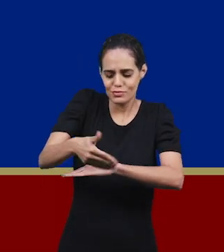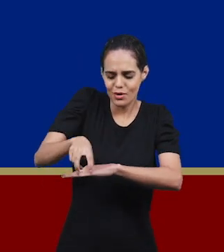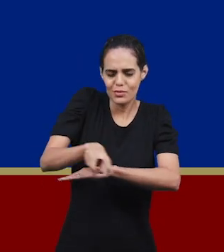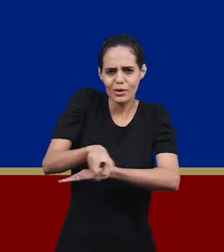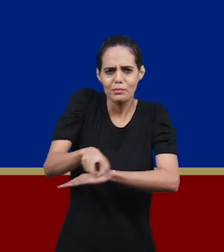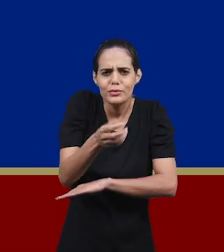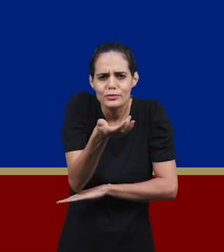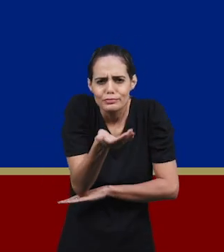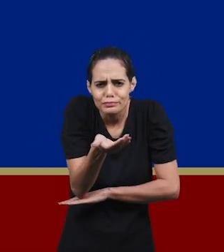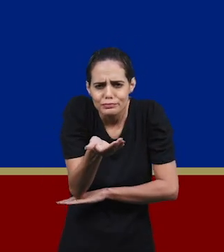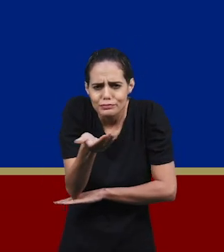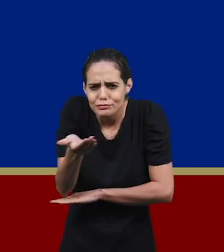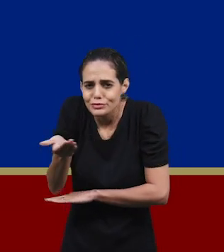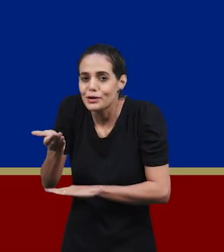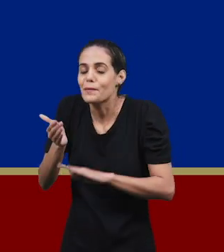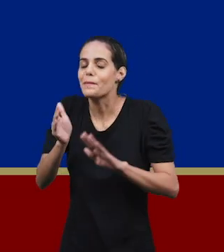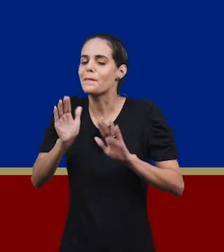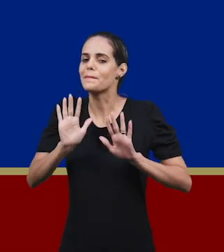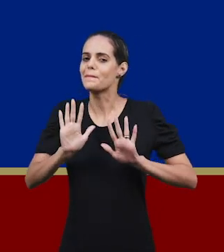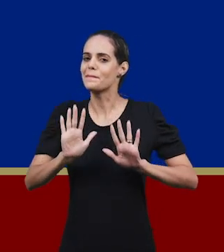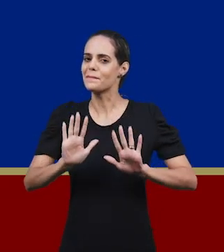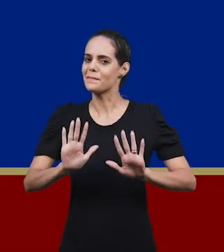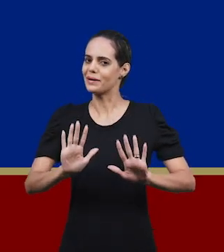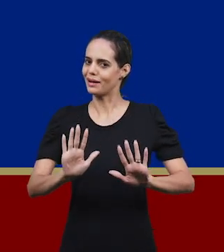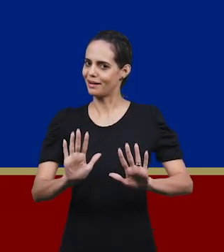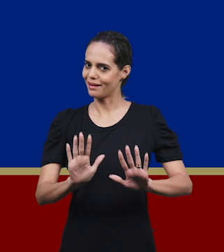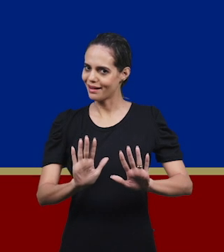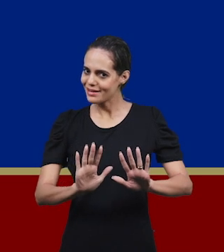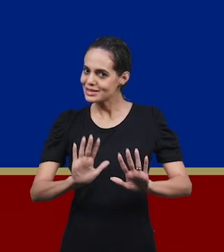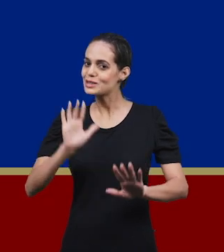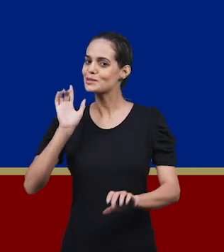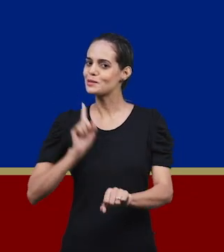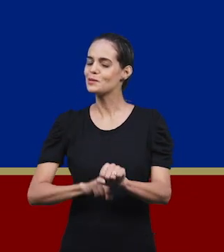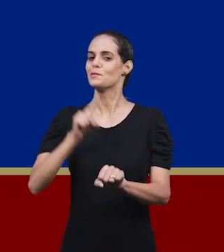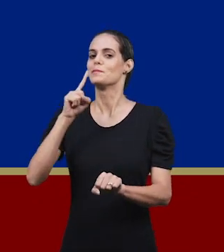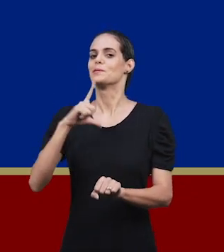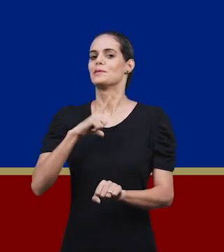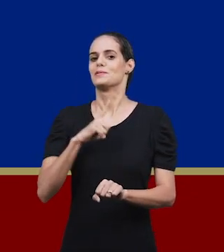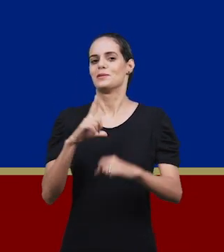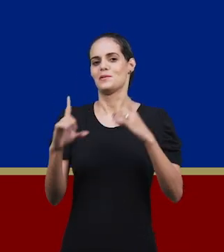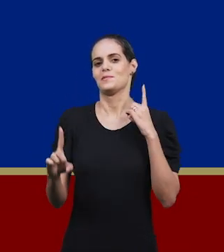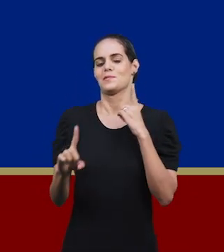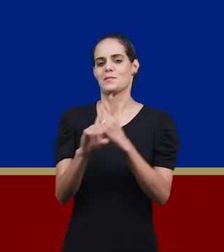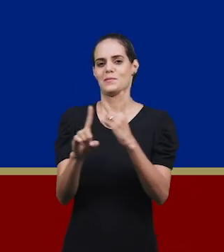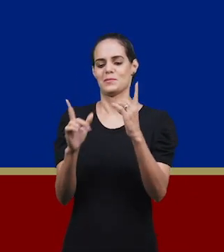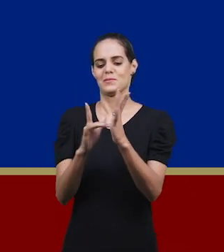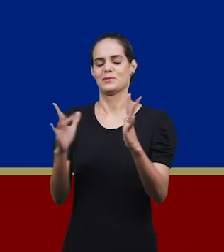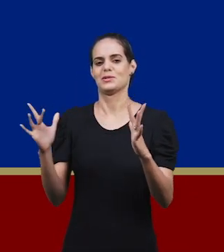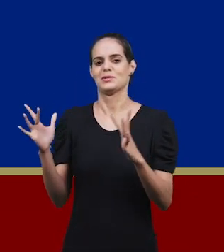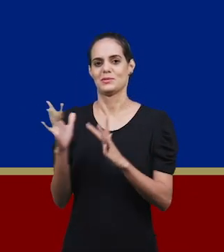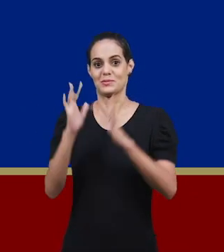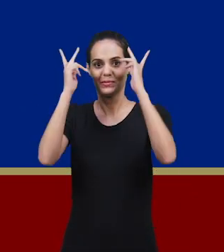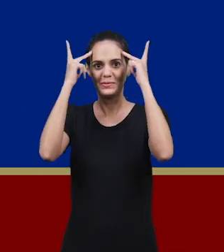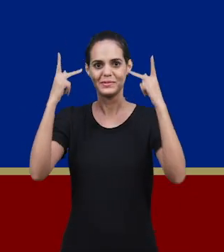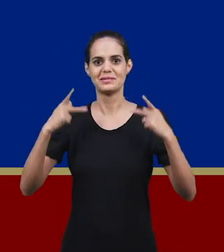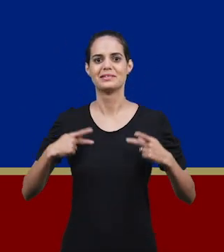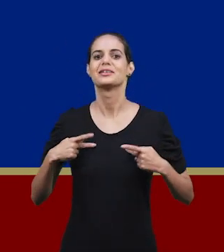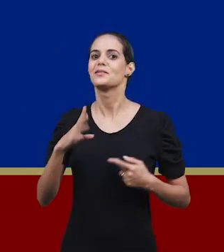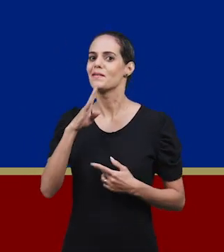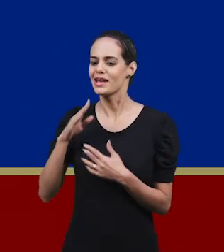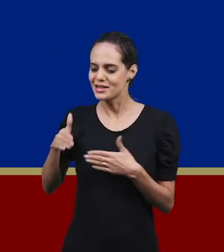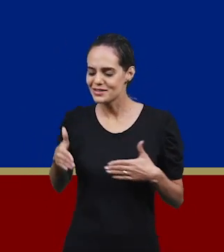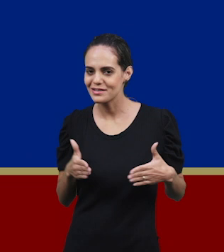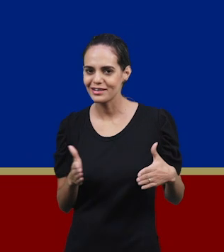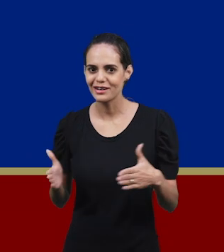du chemin en mendiant. Mais quand il est à la rencontre avec Jésus, l'homme,